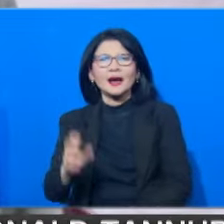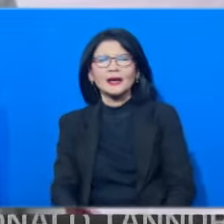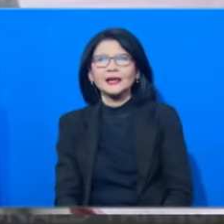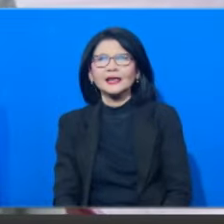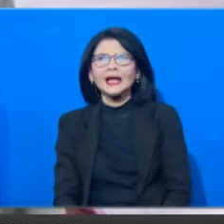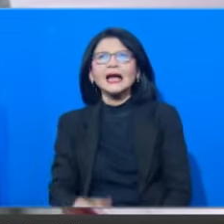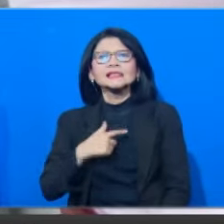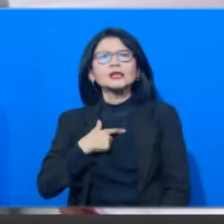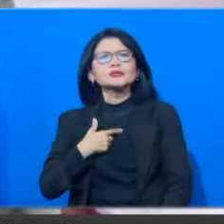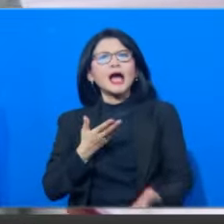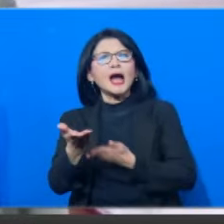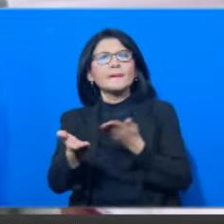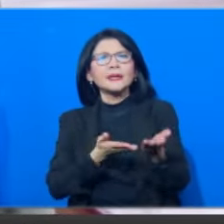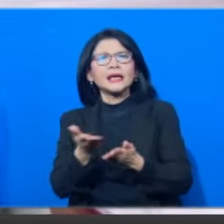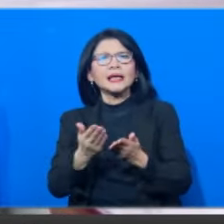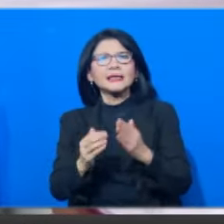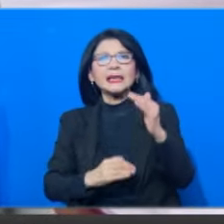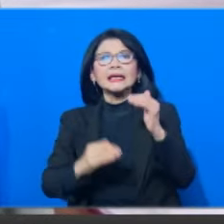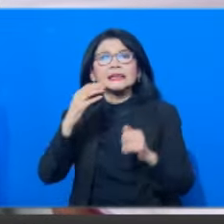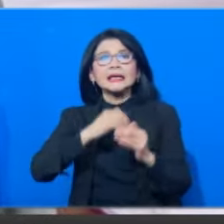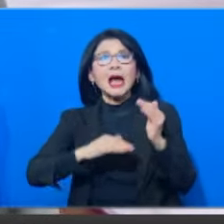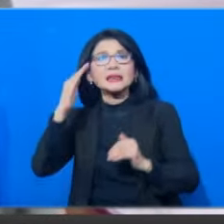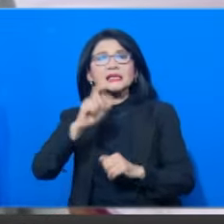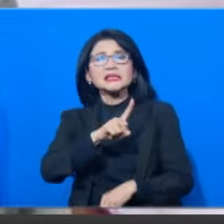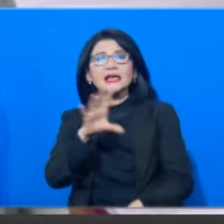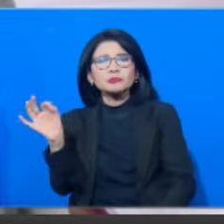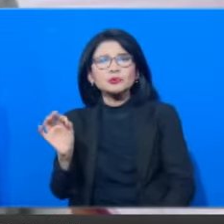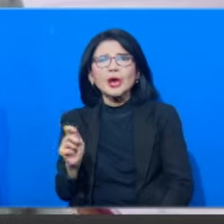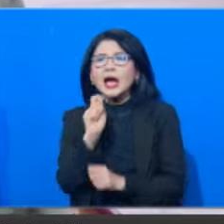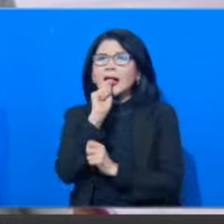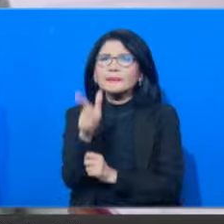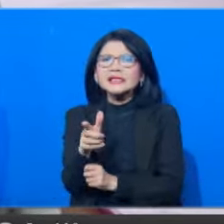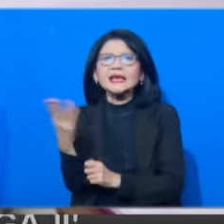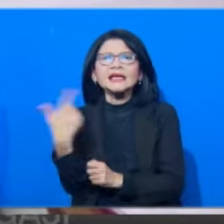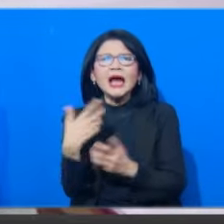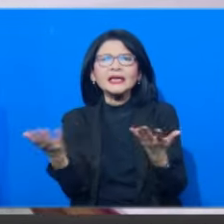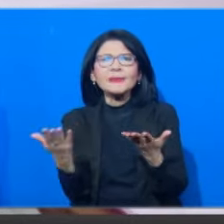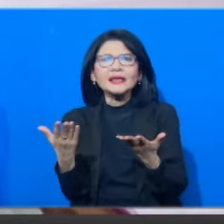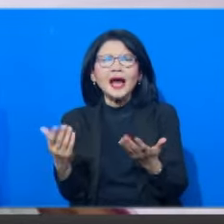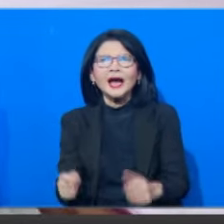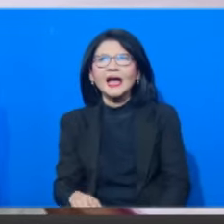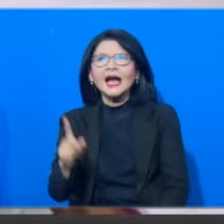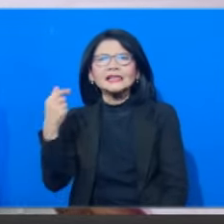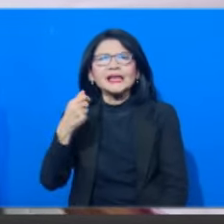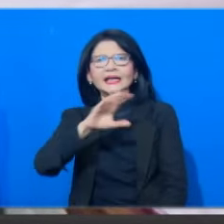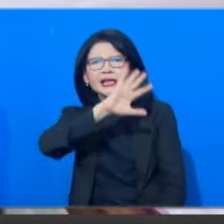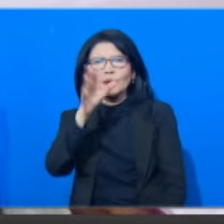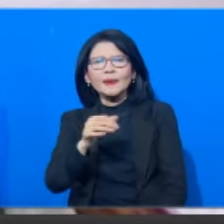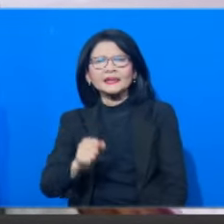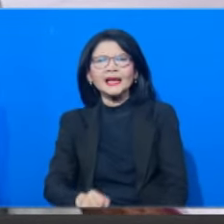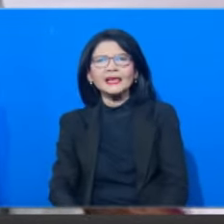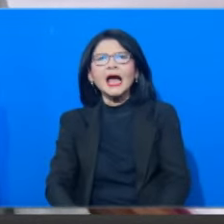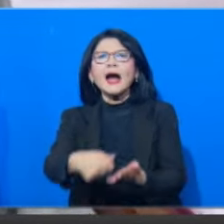melayani kurang lebih masih di atas 1.000. Itu pesanan dari mana saja? Itu pesanan dari Kabupaten Madiun